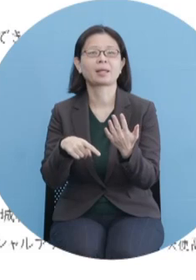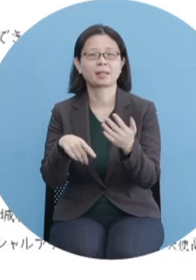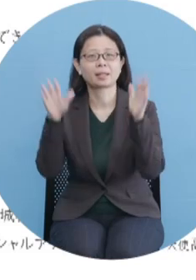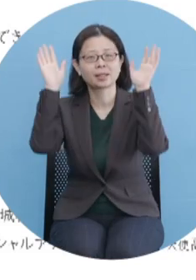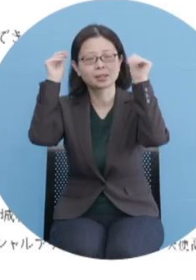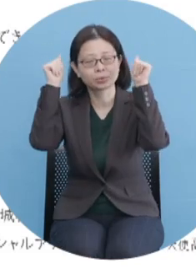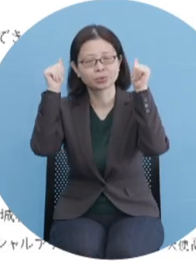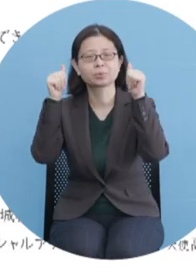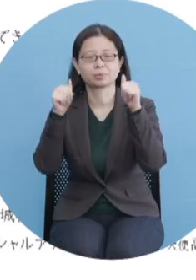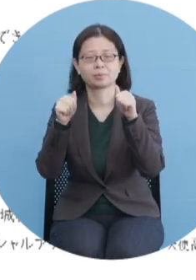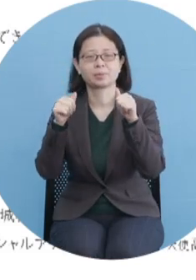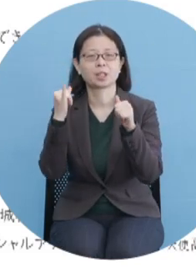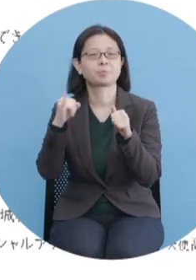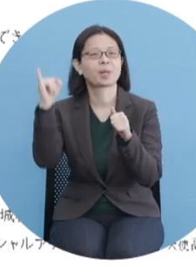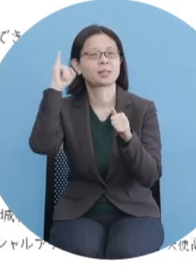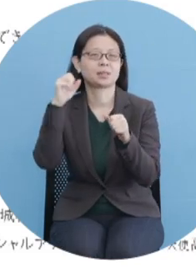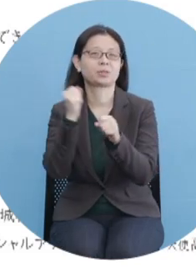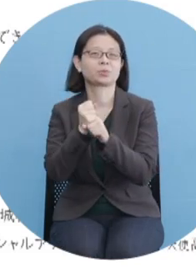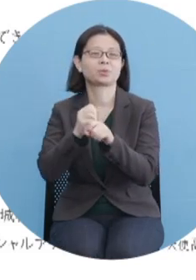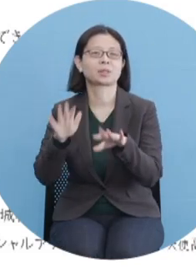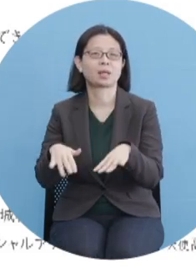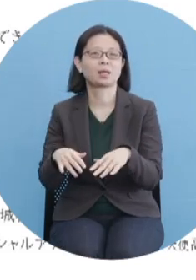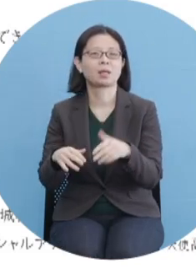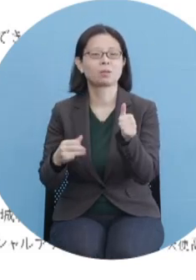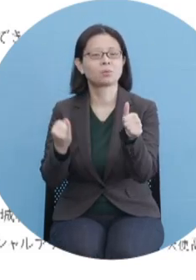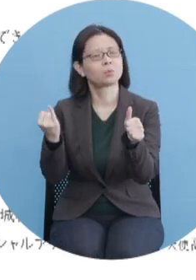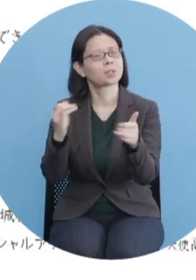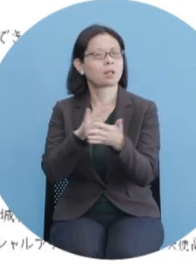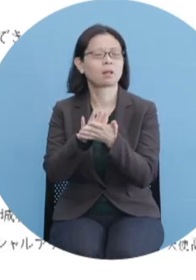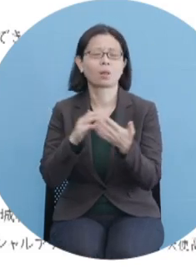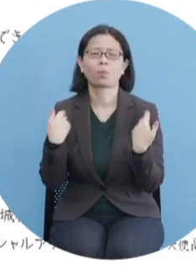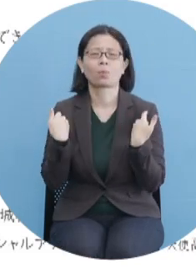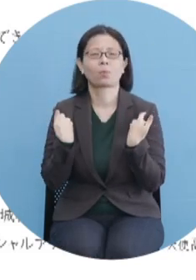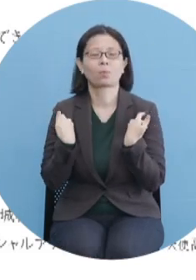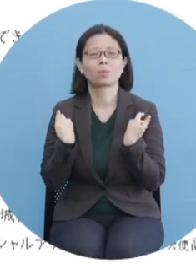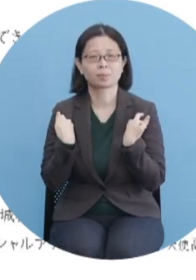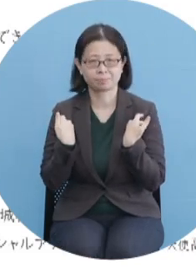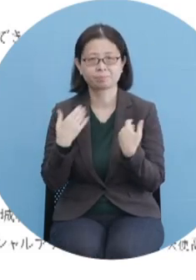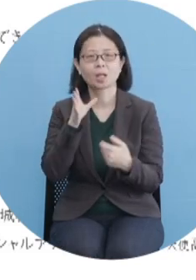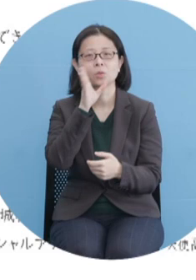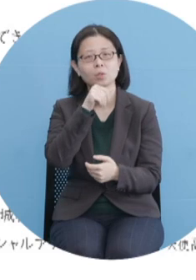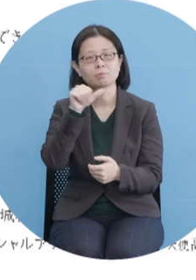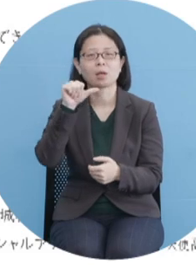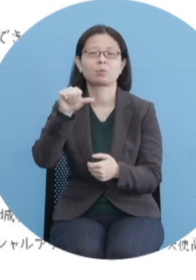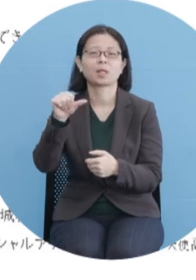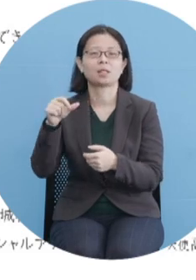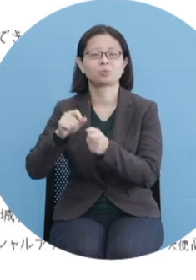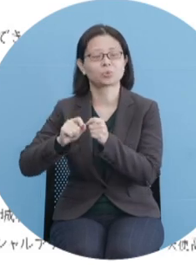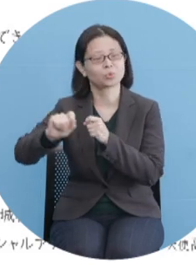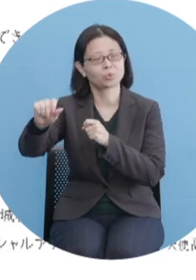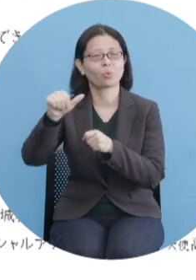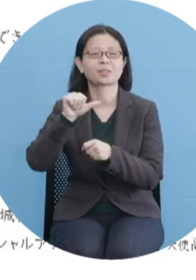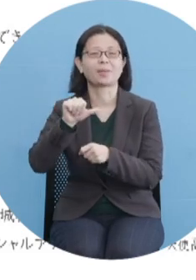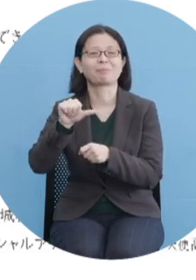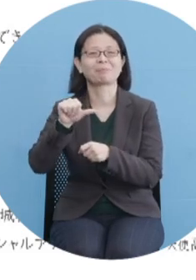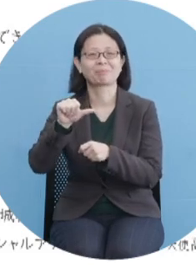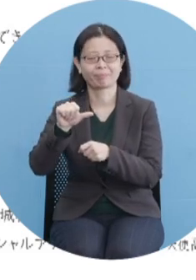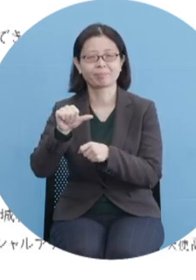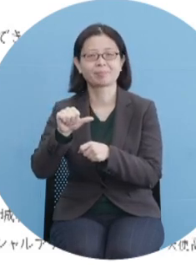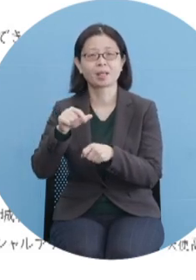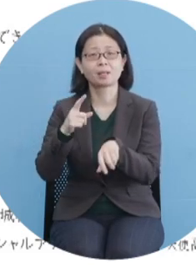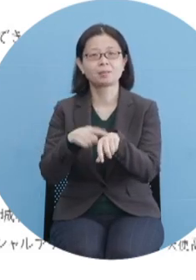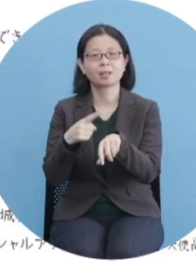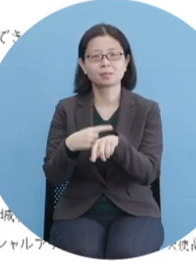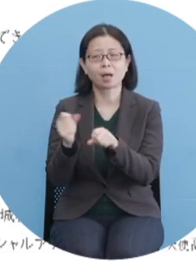え性別はないという風なことからま年齢はずっと5歳え性別は小上がりでえ